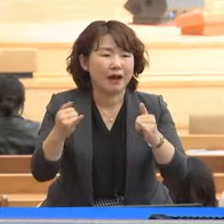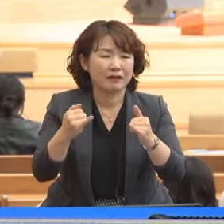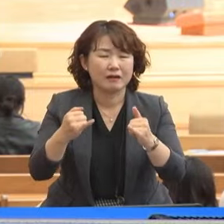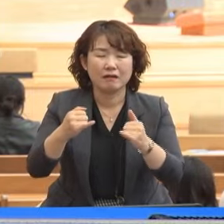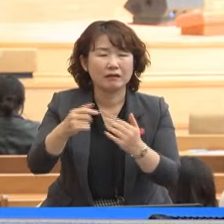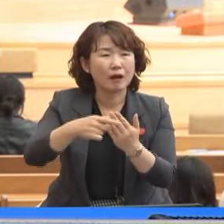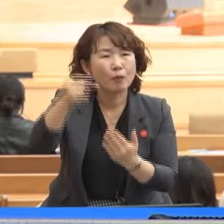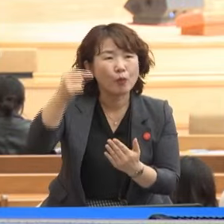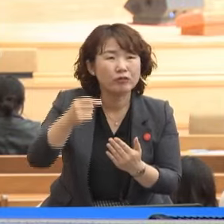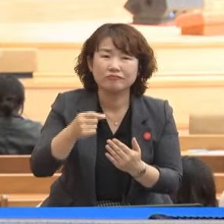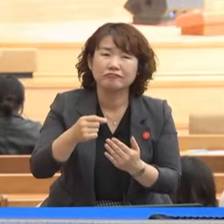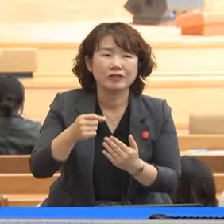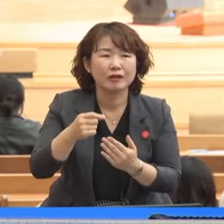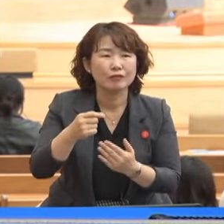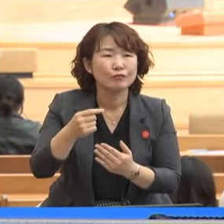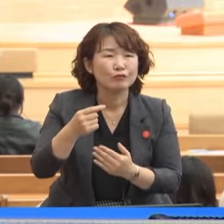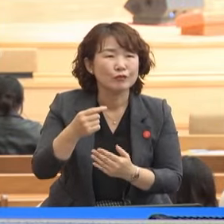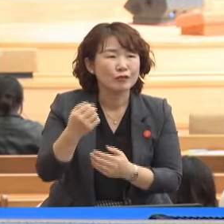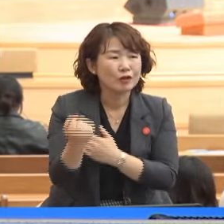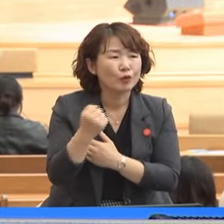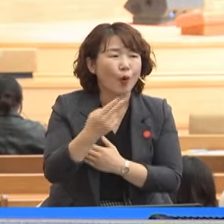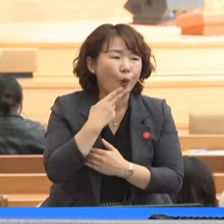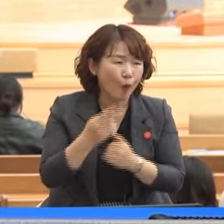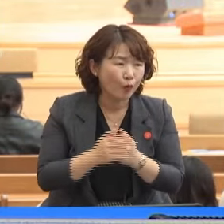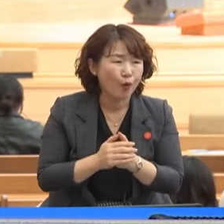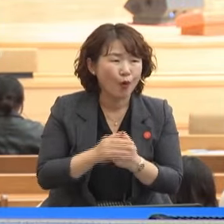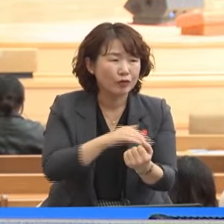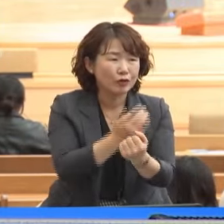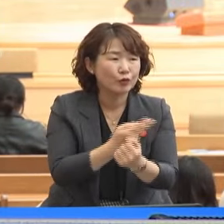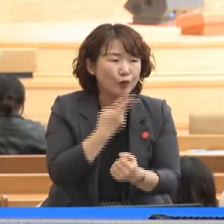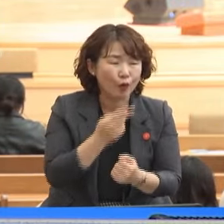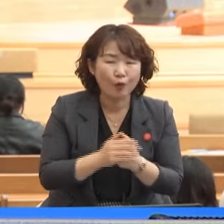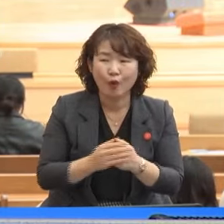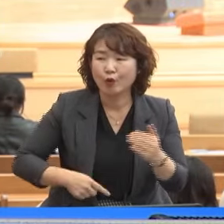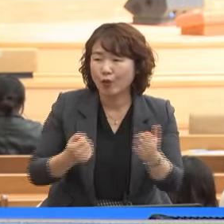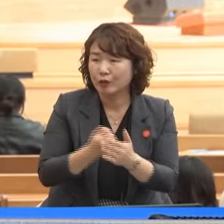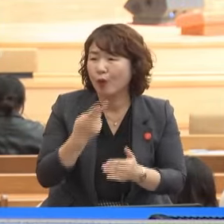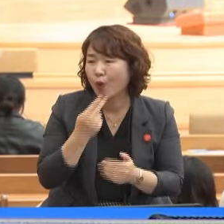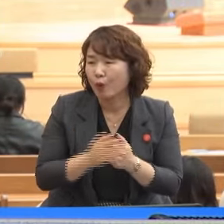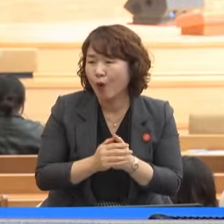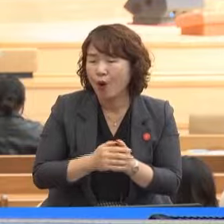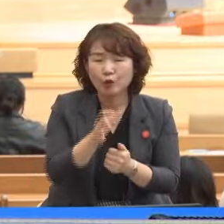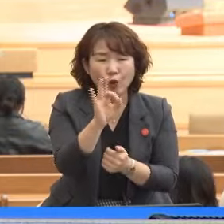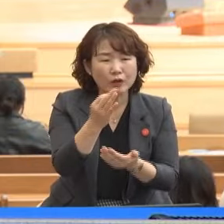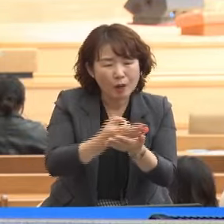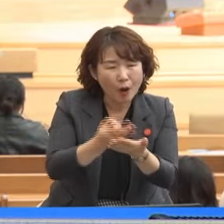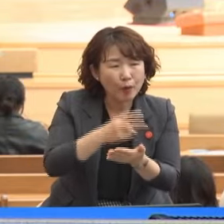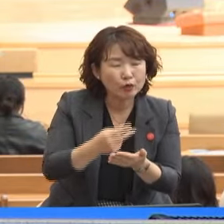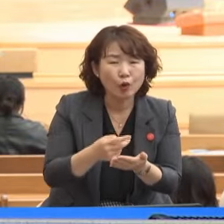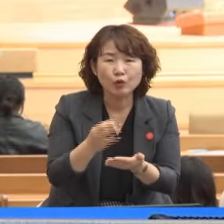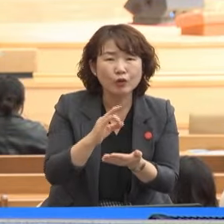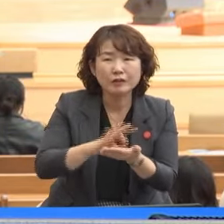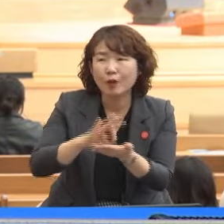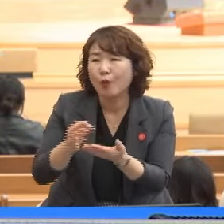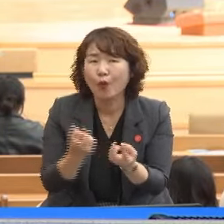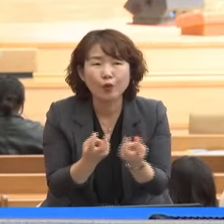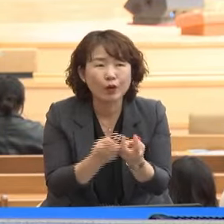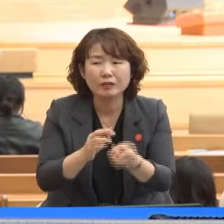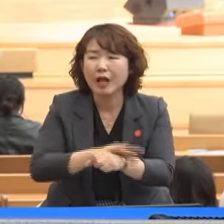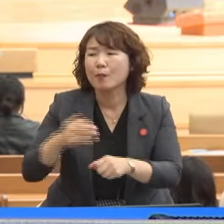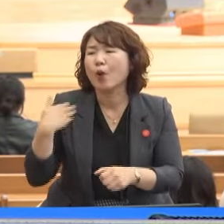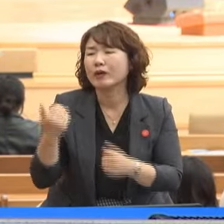없고 정책을 세울 용기도 없고 돈을 좀 벌어도 돈을 어떻게 세울지 모르니까